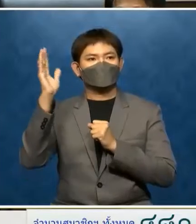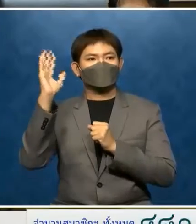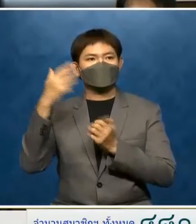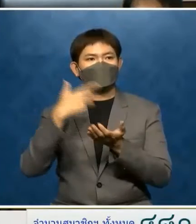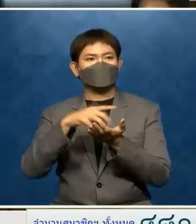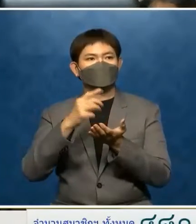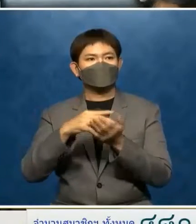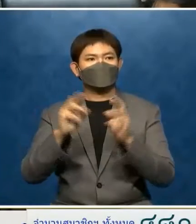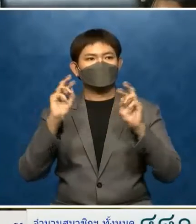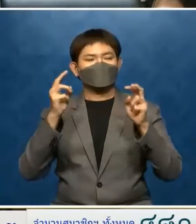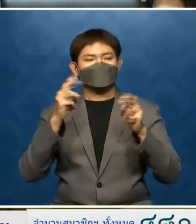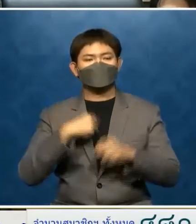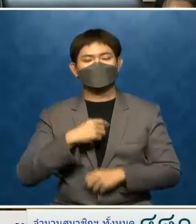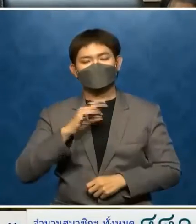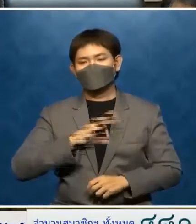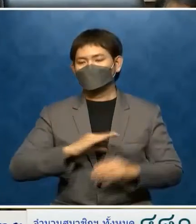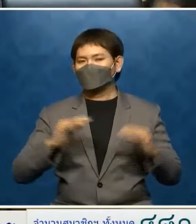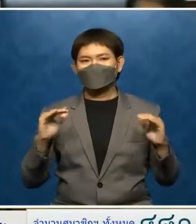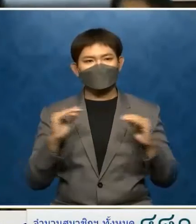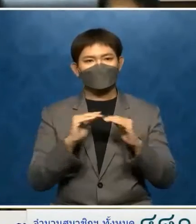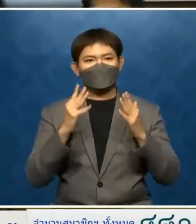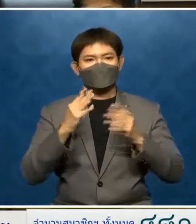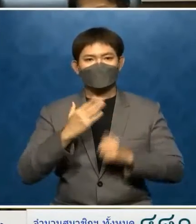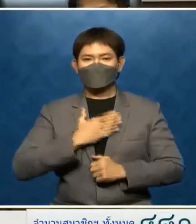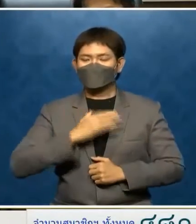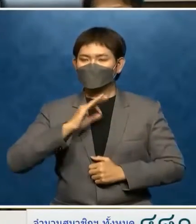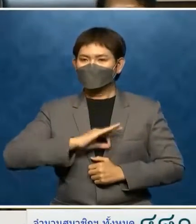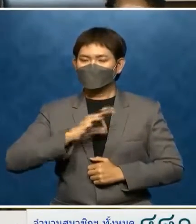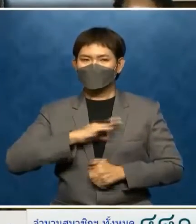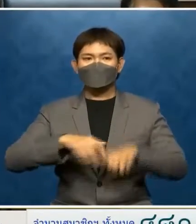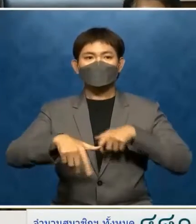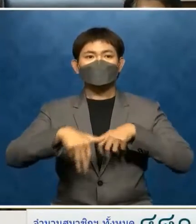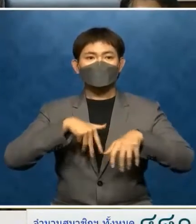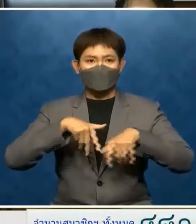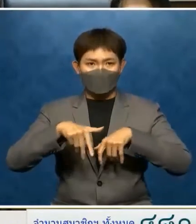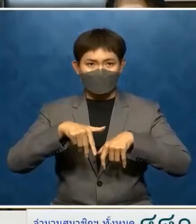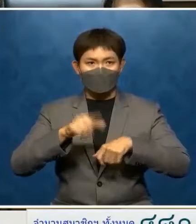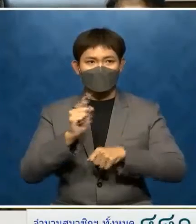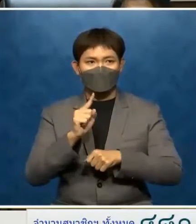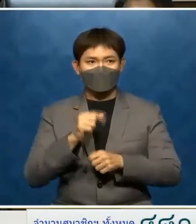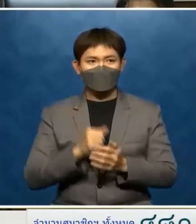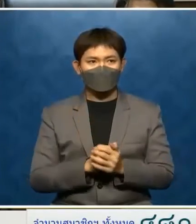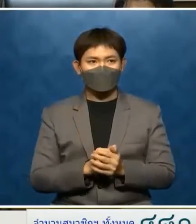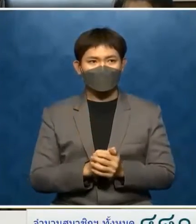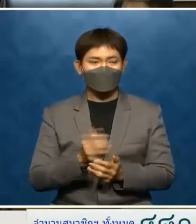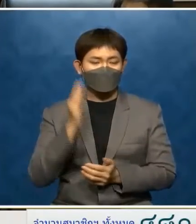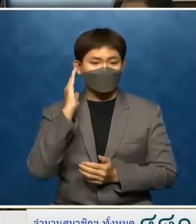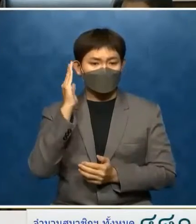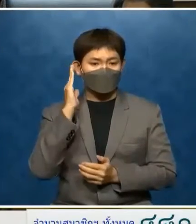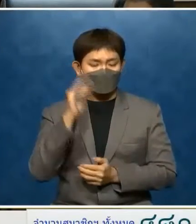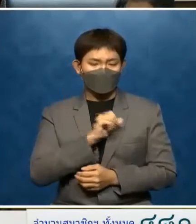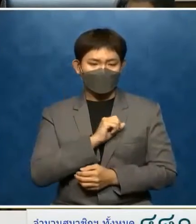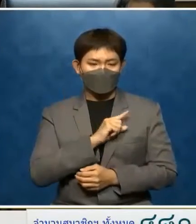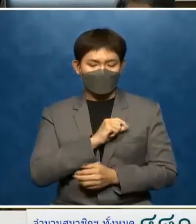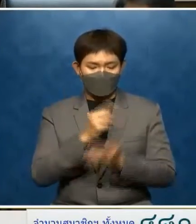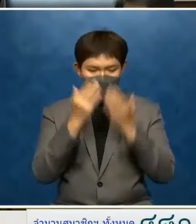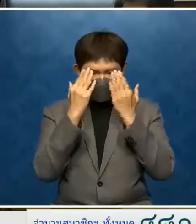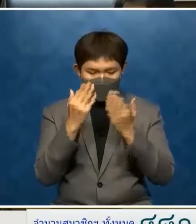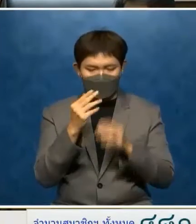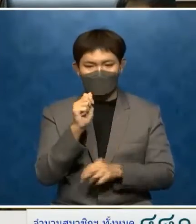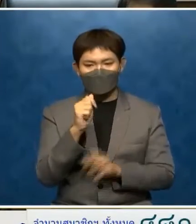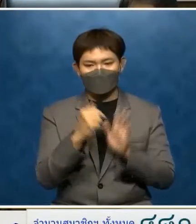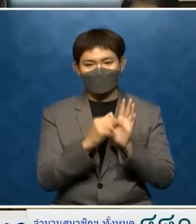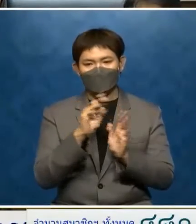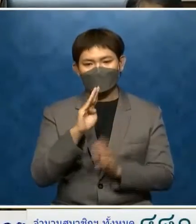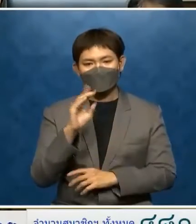ถึความไม่เป็นธรรมในความรู้สึกของชาวบ้านกรณีนายอัดูลลออีซอมูซอ จากอำเภอสายบุร